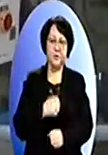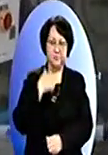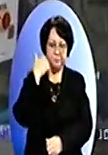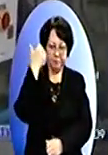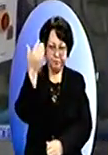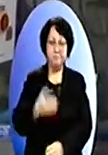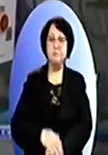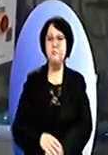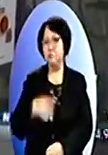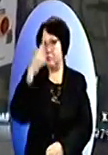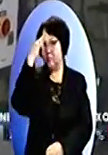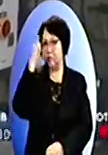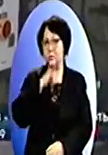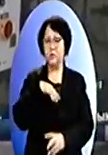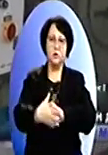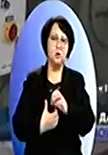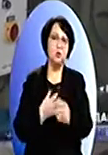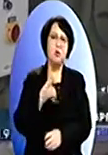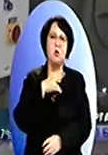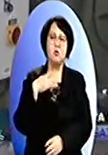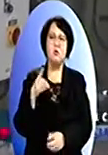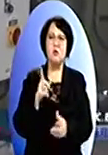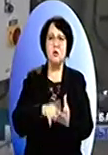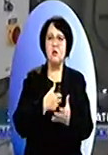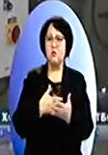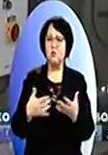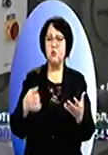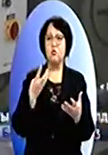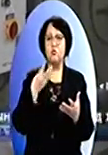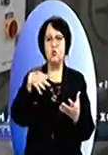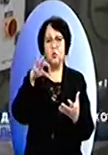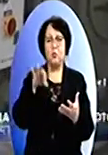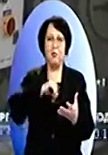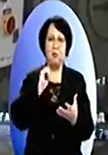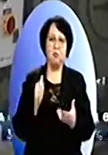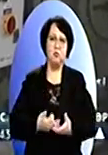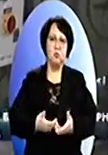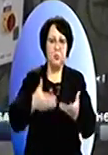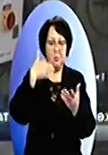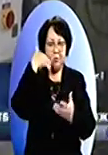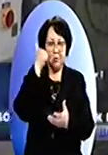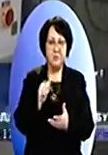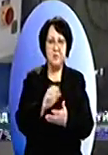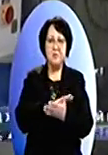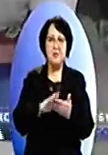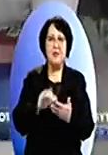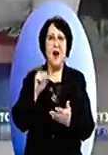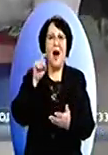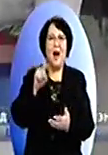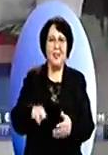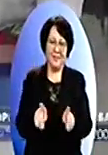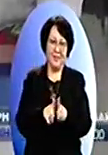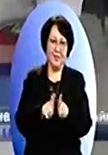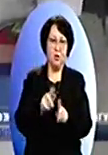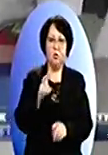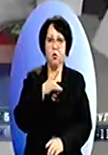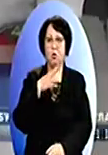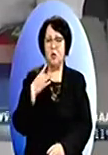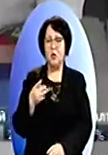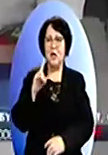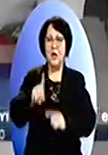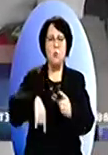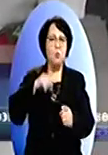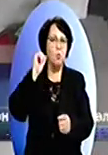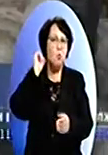Манай улс дэлхийн ноолуурны хэрэглээний 40% хангадаг. Малчтын хувьд цэвэр алтан болох ноолуурыг бид илүү өнд хүргэж дэлхийн хэрэглээний